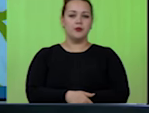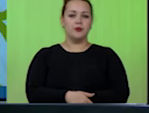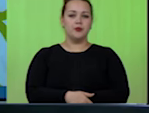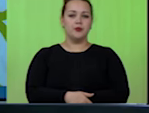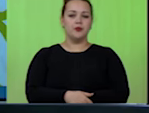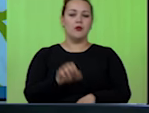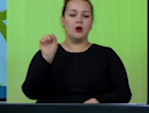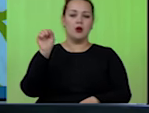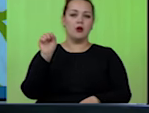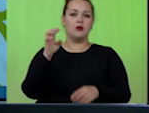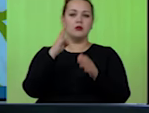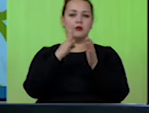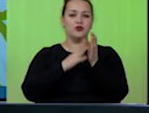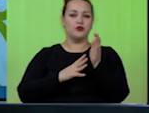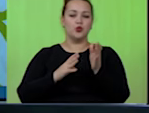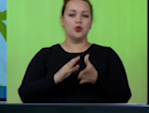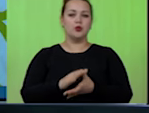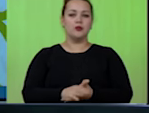А. 90.